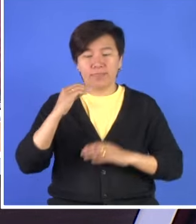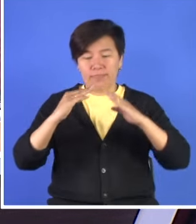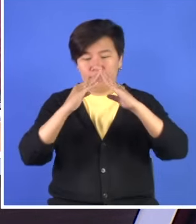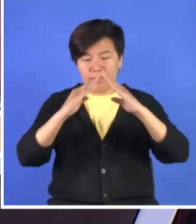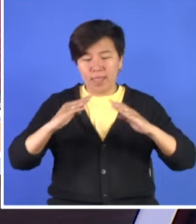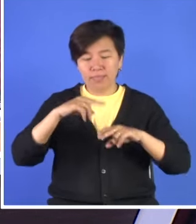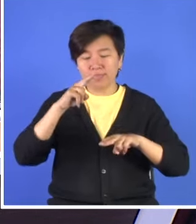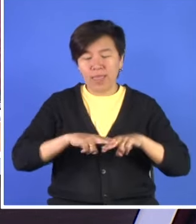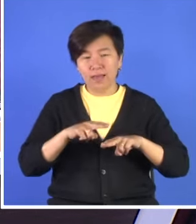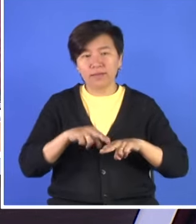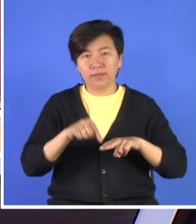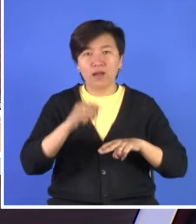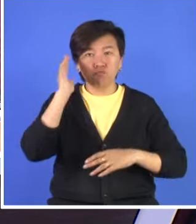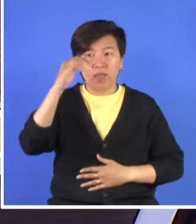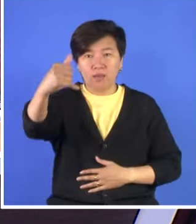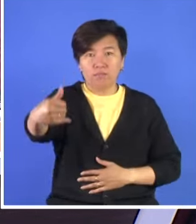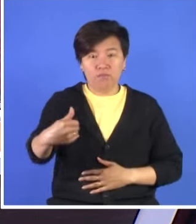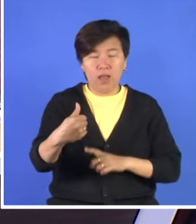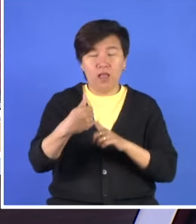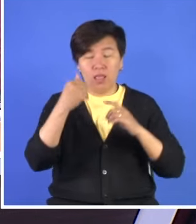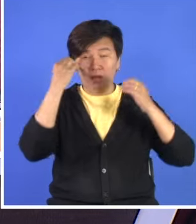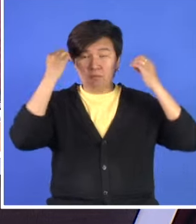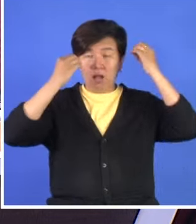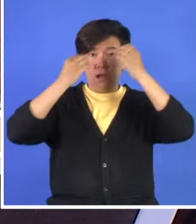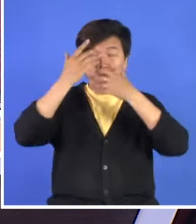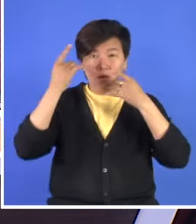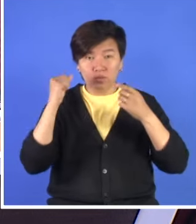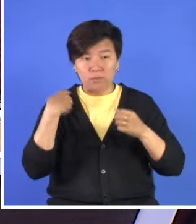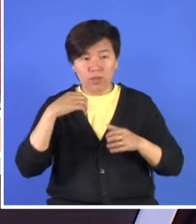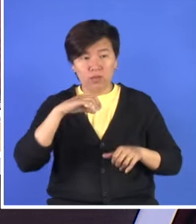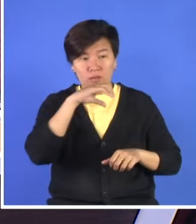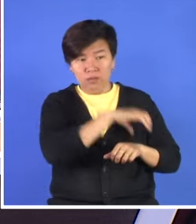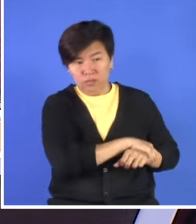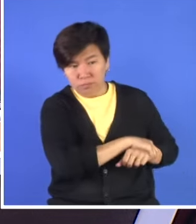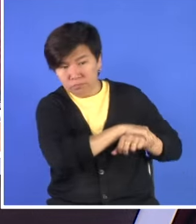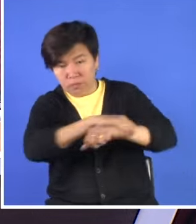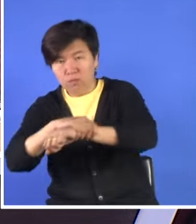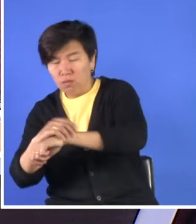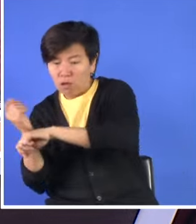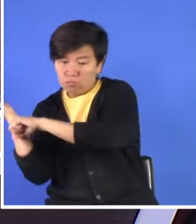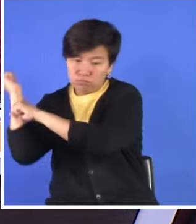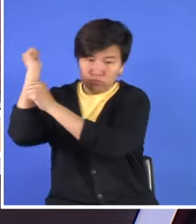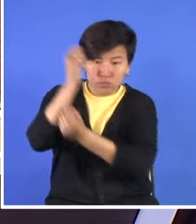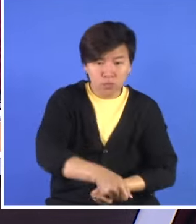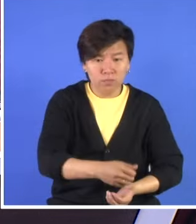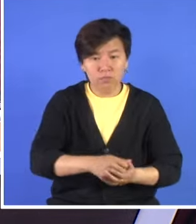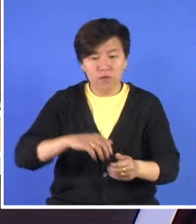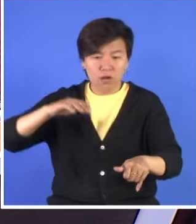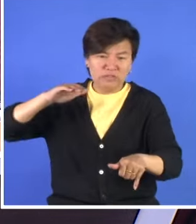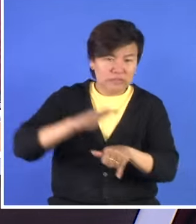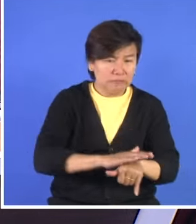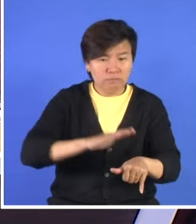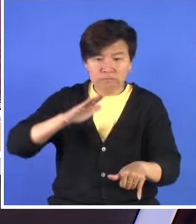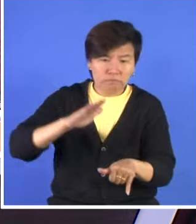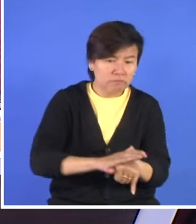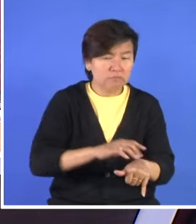ามีชายคนหนึ่งเนี่ยมาลักษณะเมาฮะมากระชากตัวแล้วก็เอาตัวเนี่ยทุ่มลงกับพื้นแล้วก็กระทืบเขาจนกระทั่งบาดเจ็บสา